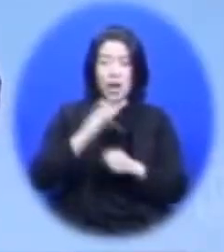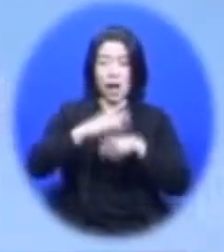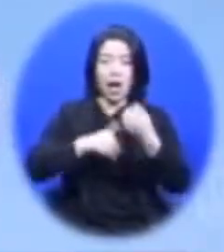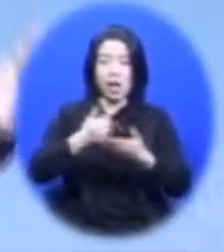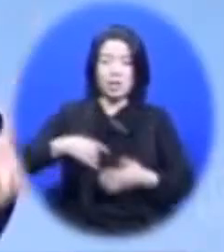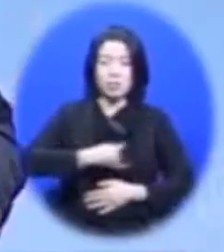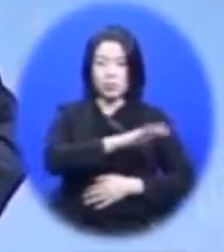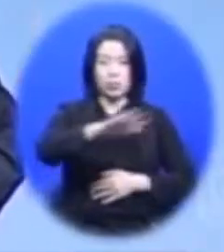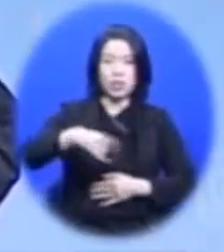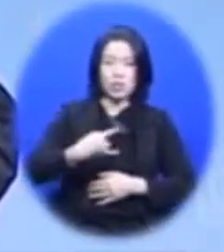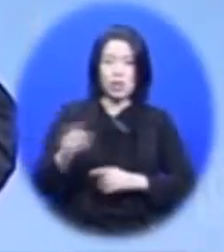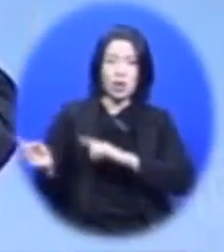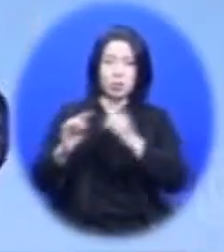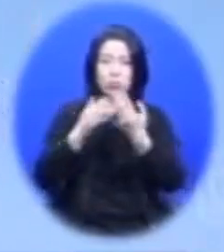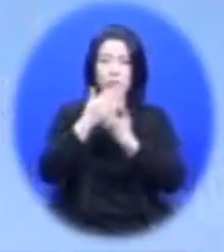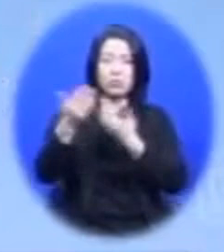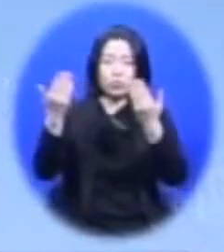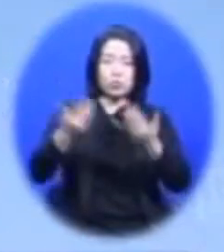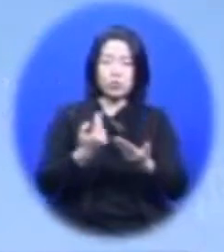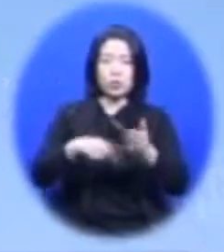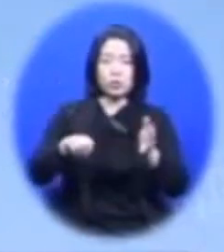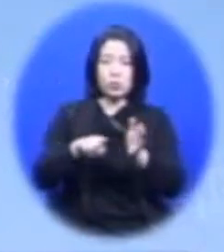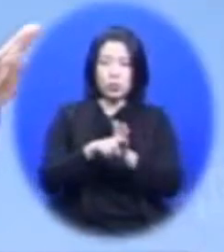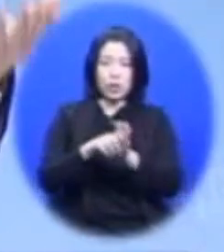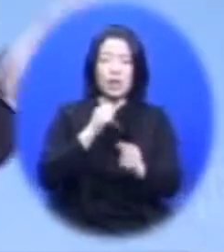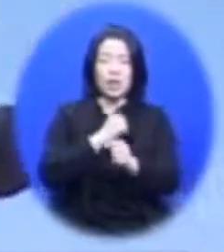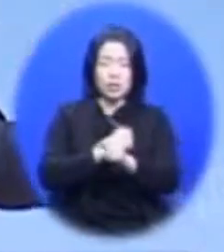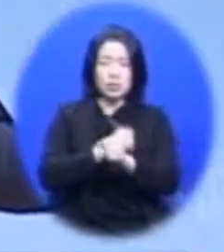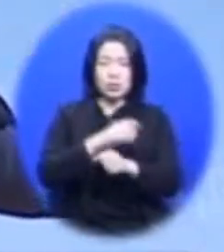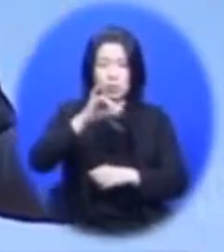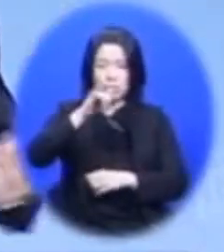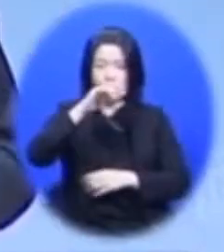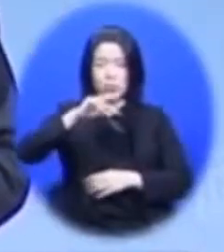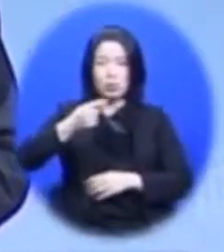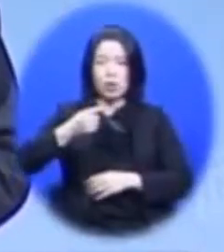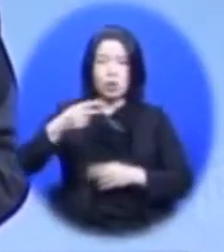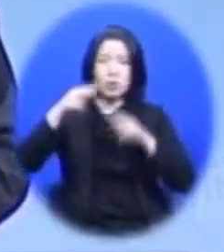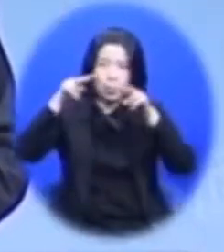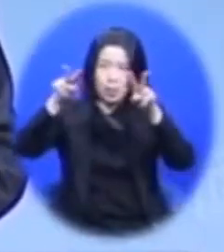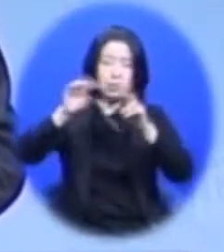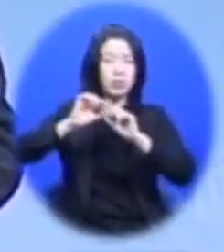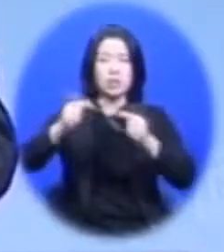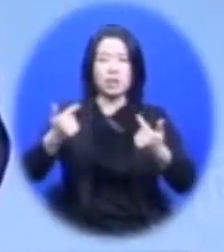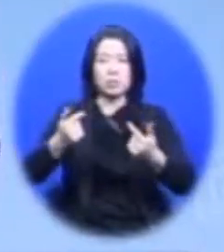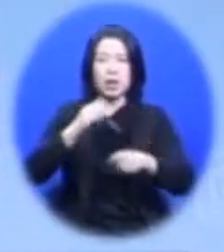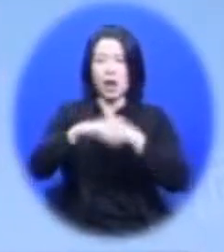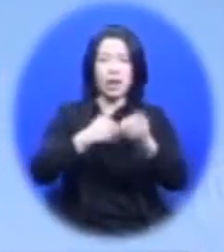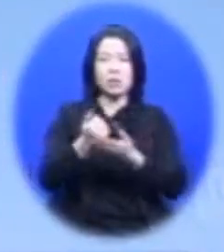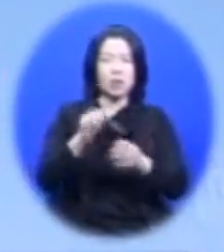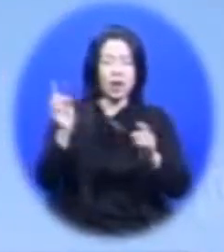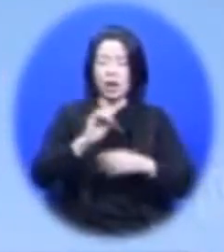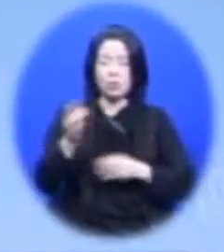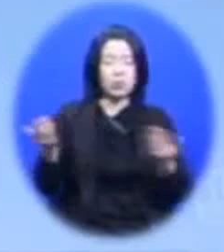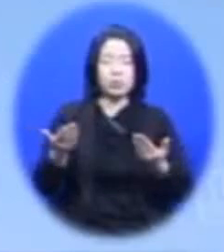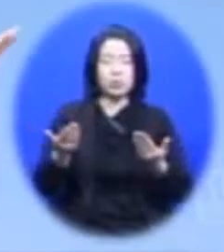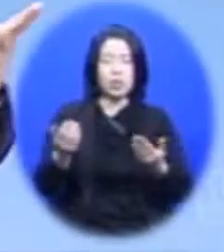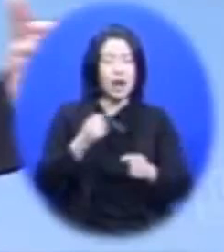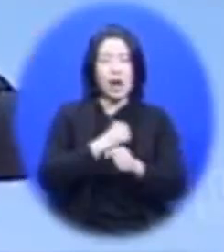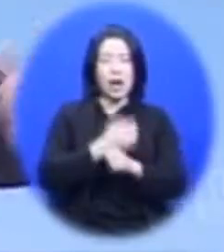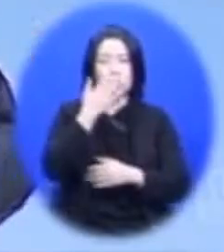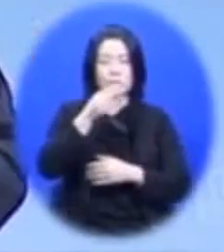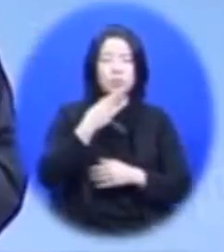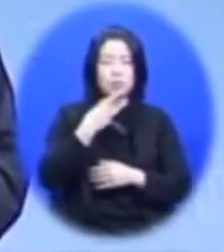하나님이 우리에게 부흥을 주시려고 해도 우리가 주님을 바라보지 않으면 아무것도 하실 수 없습니다. 성도 여러분들에게 이제